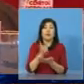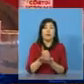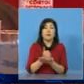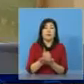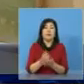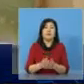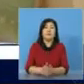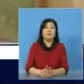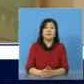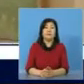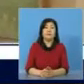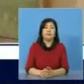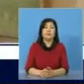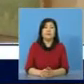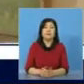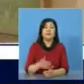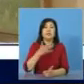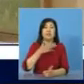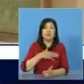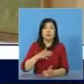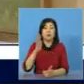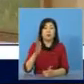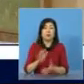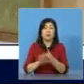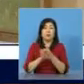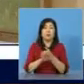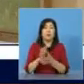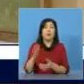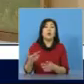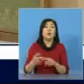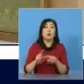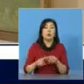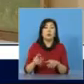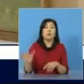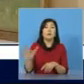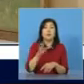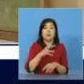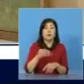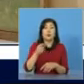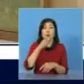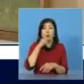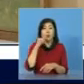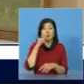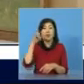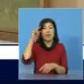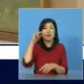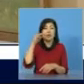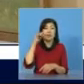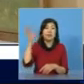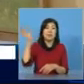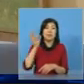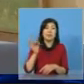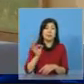қатысушылар. Тыныштық болсын, бейбітшілік болсын, былай қараса бәріміз осы үшін келіп жатырмыз ғой. Орыс болса, қазақ болса, неміс